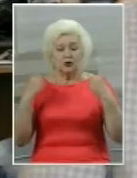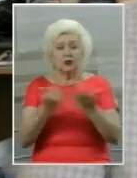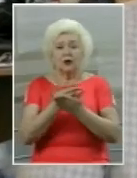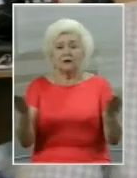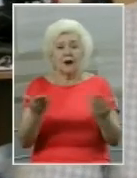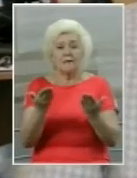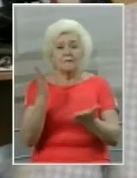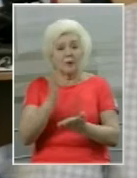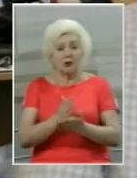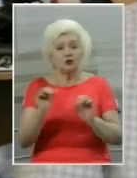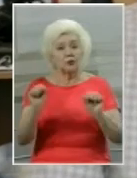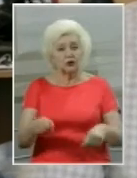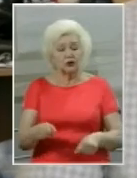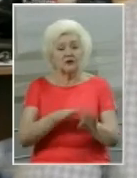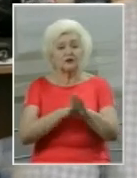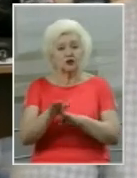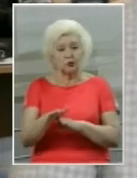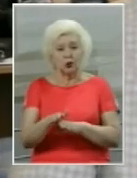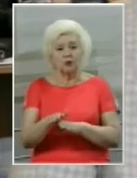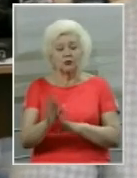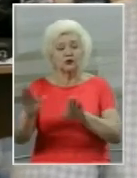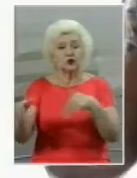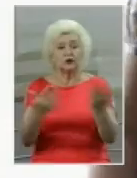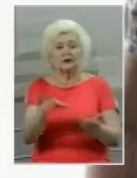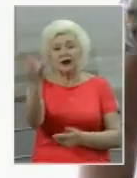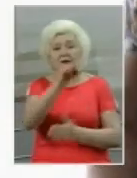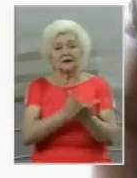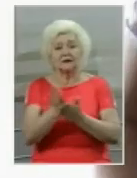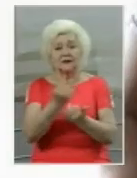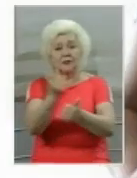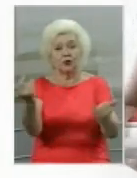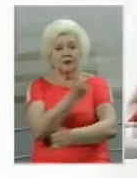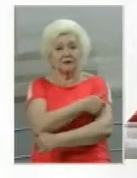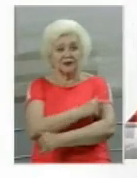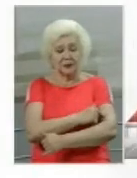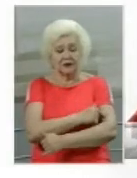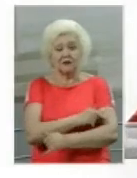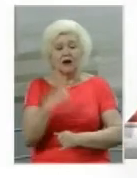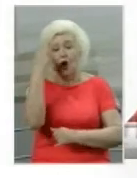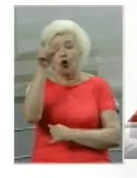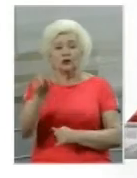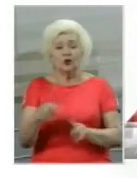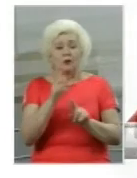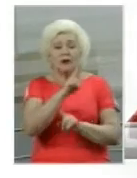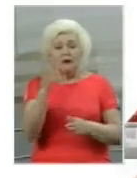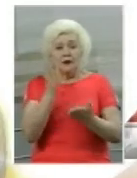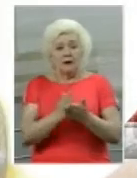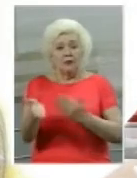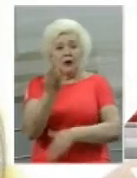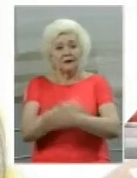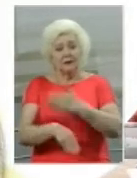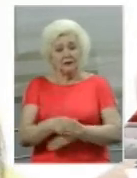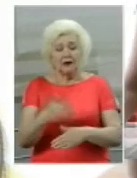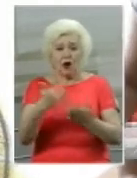мають можливості повністю надати всі послуги медичні особам, які мають інвалідність.